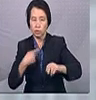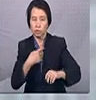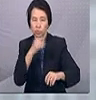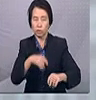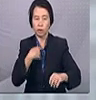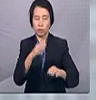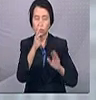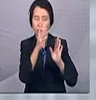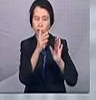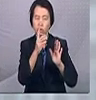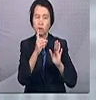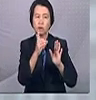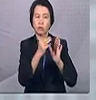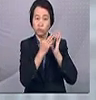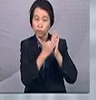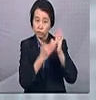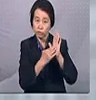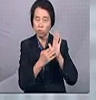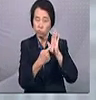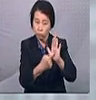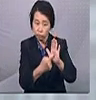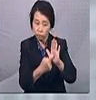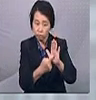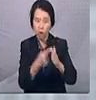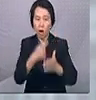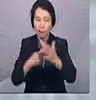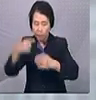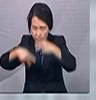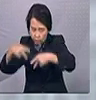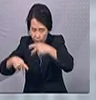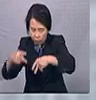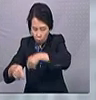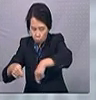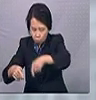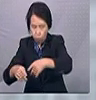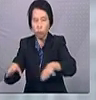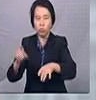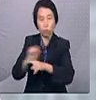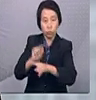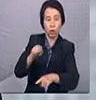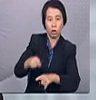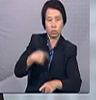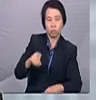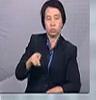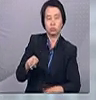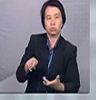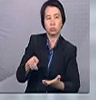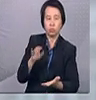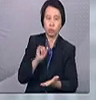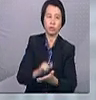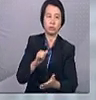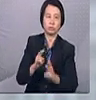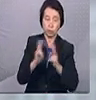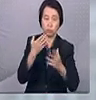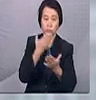show whether it's effective or not, what kind of chemical being used, and etc. So this is something that a very